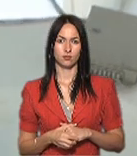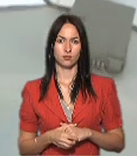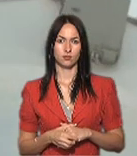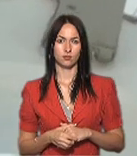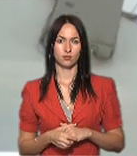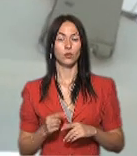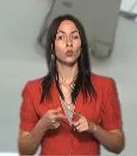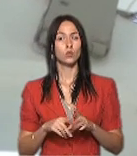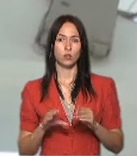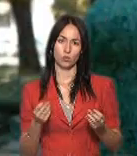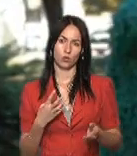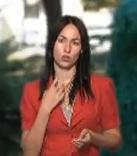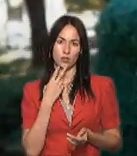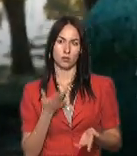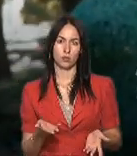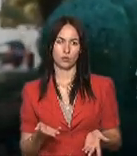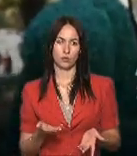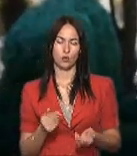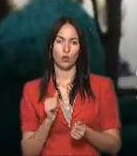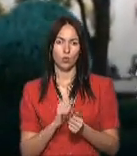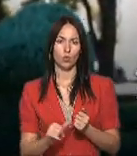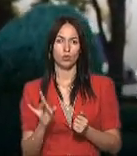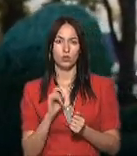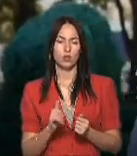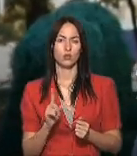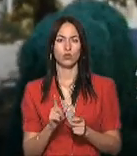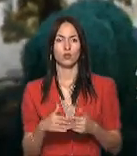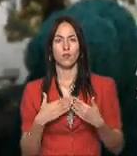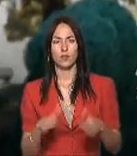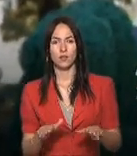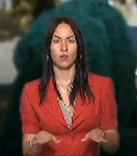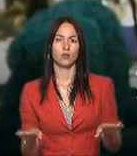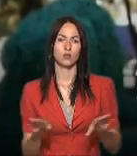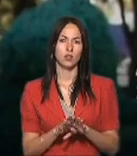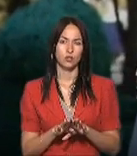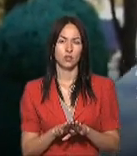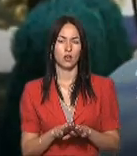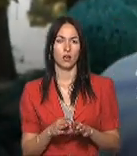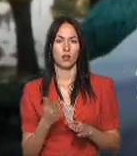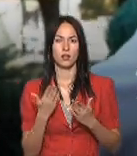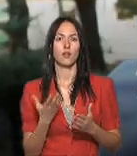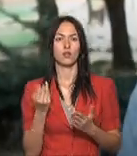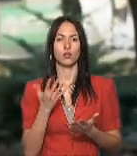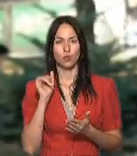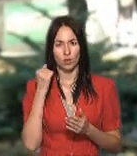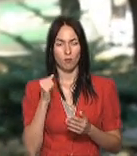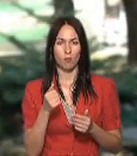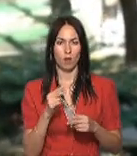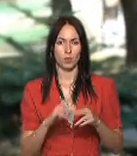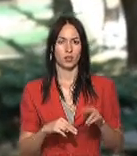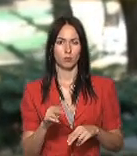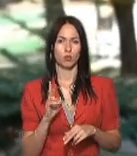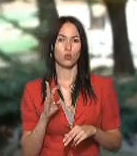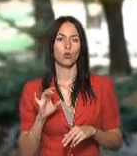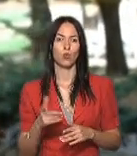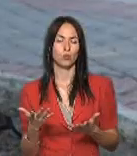Ну це вже просто смішно. Кожного разу щось відкривають, щось зачиняють. Напевно, буде ще якийсь пам'ятник комусь,